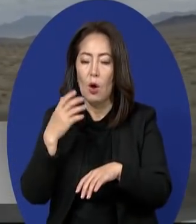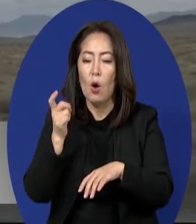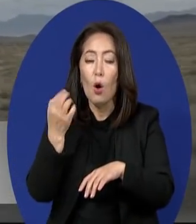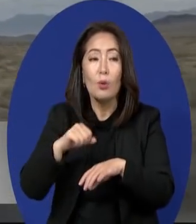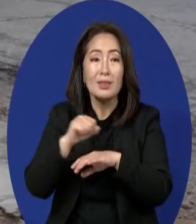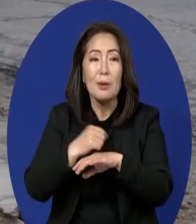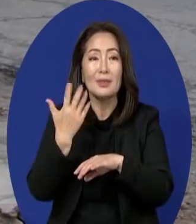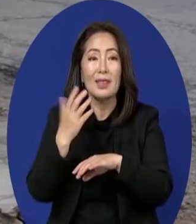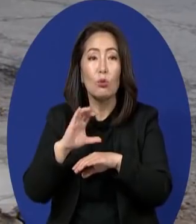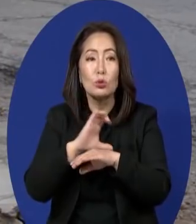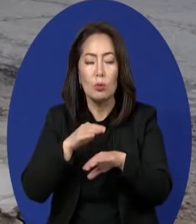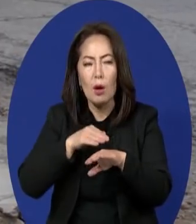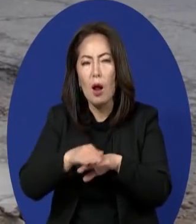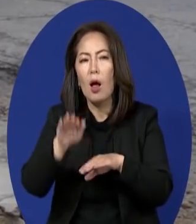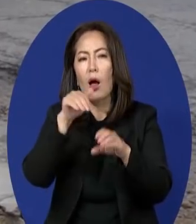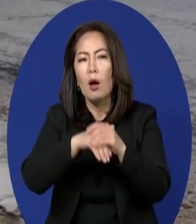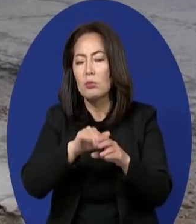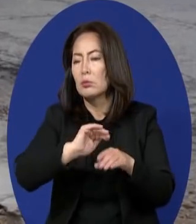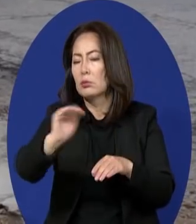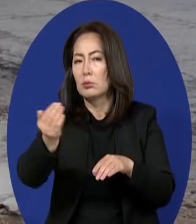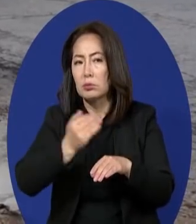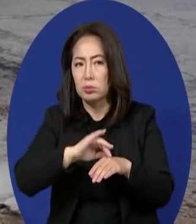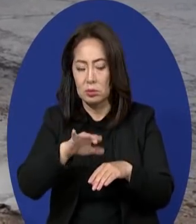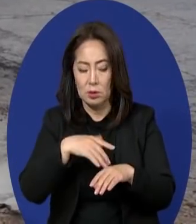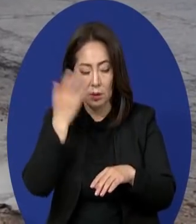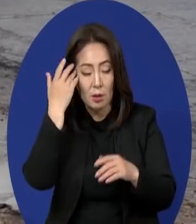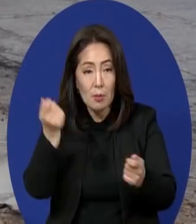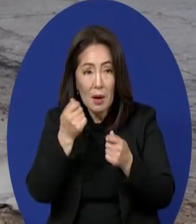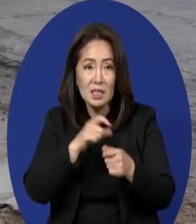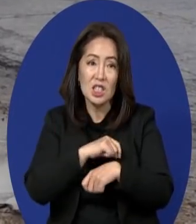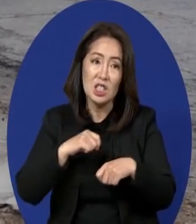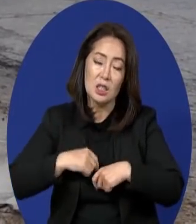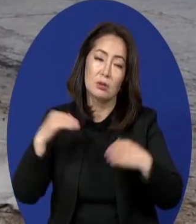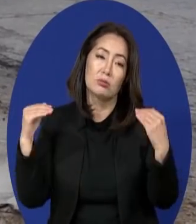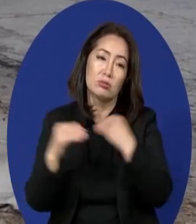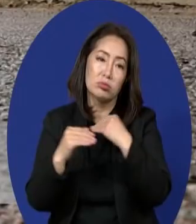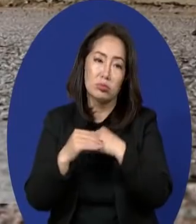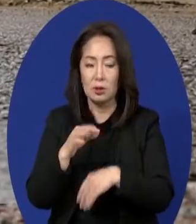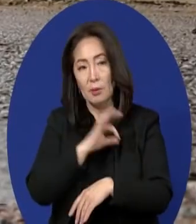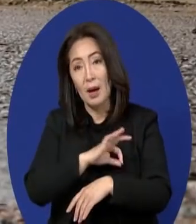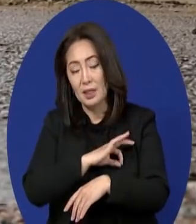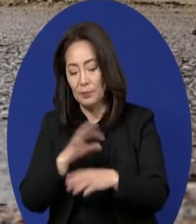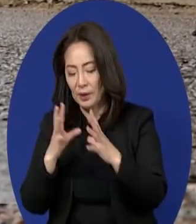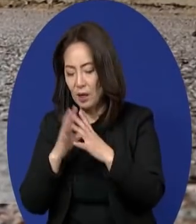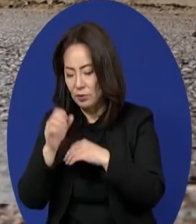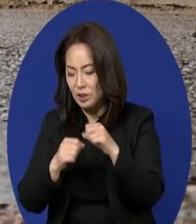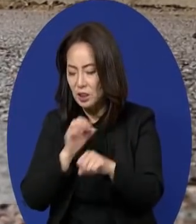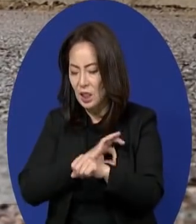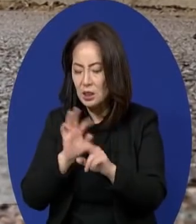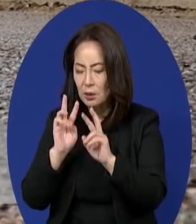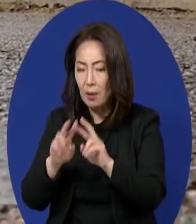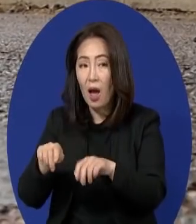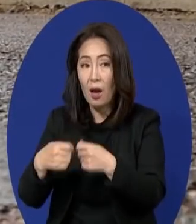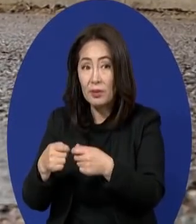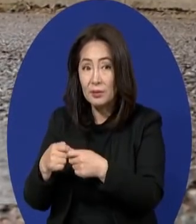Энэ утгаараа нутгийн иргэд малчид энэхүү замаар зорчин үр шимийг нь давхар хүртсээр ирсэн. 10 гаруй жил ашиглагдсан замын эвдрэл гэмтэл гарах бүрд